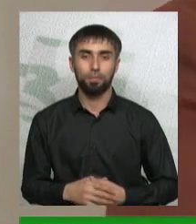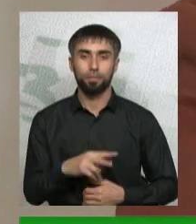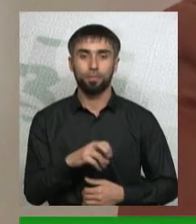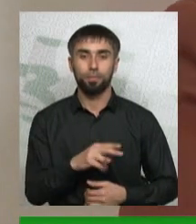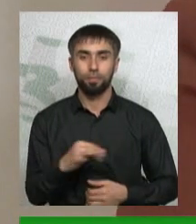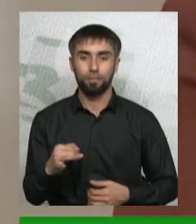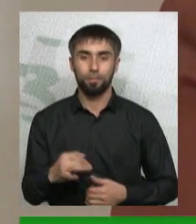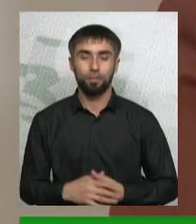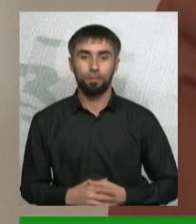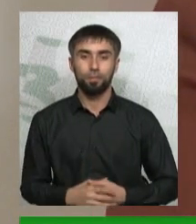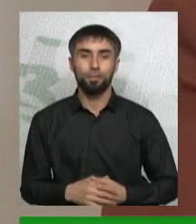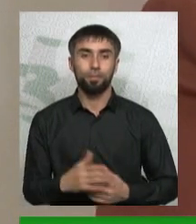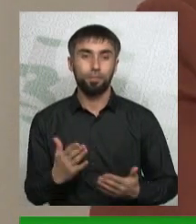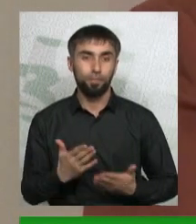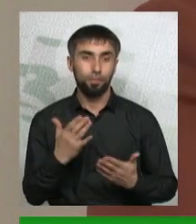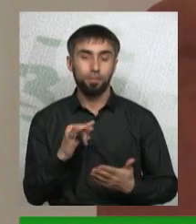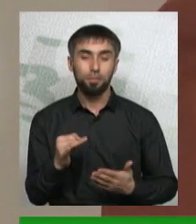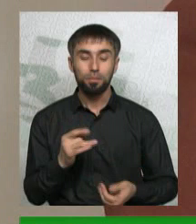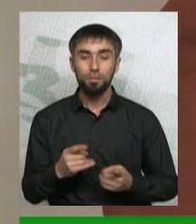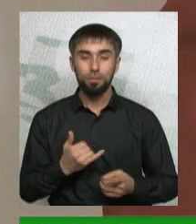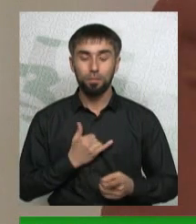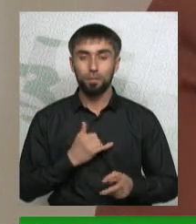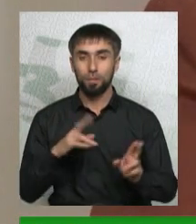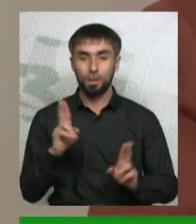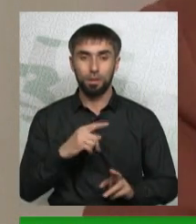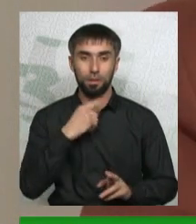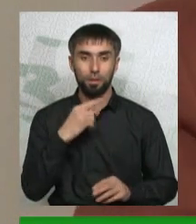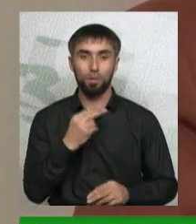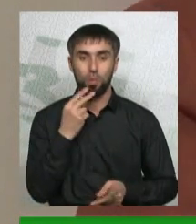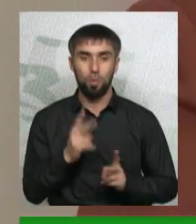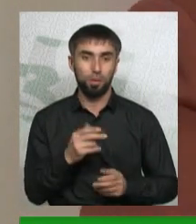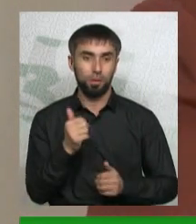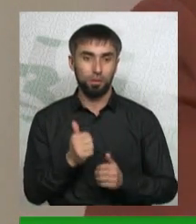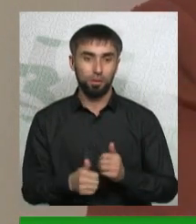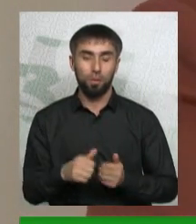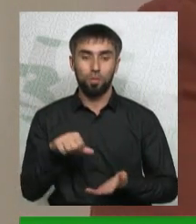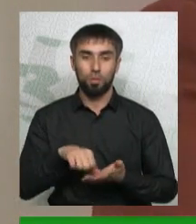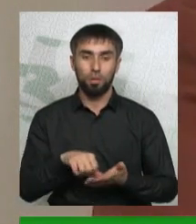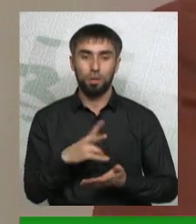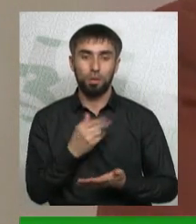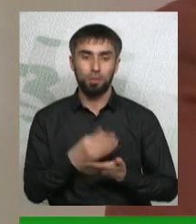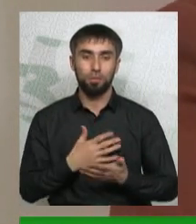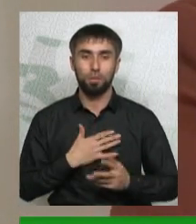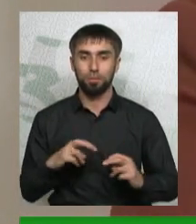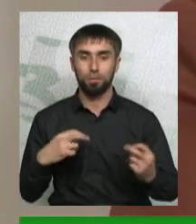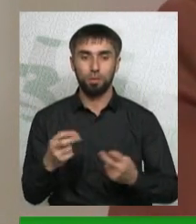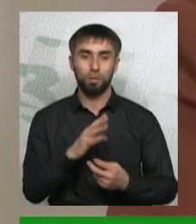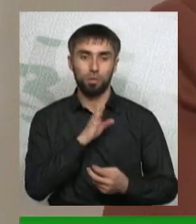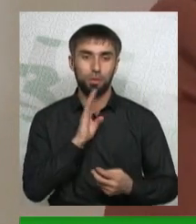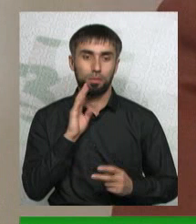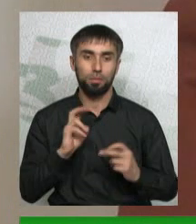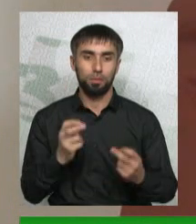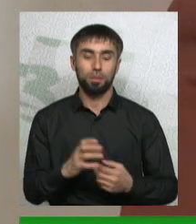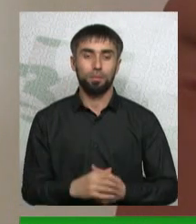лекции, читают. И, естественно, у нас традиционная ингушская кухня всегда присутствует на наших посиделках, женских